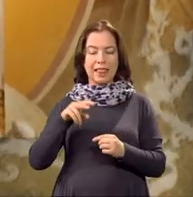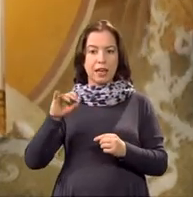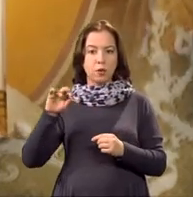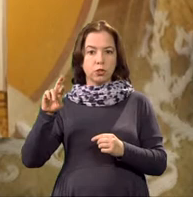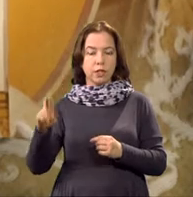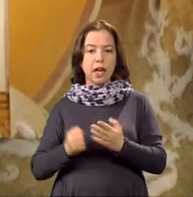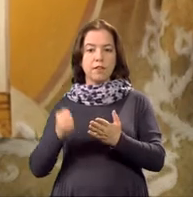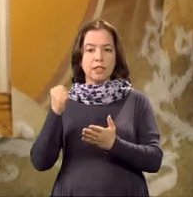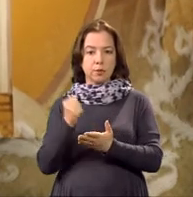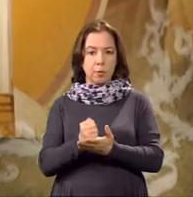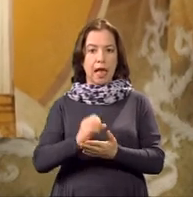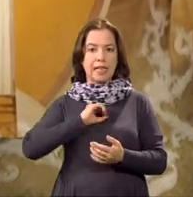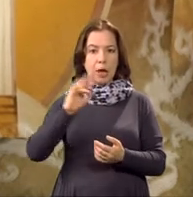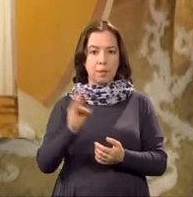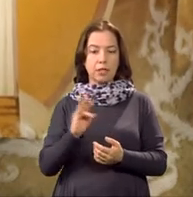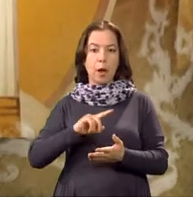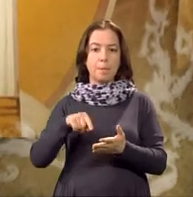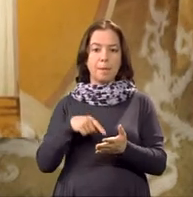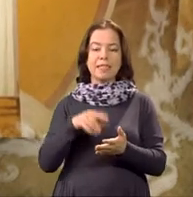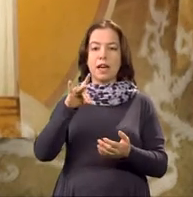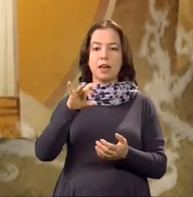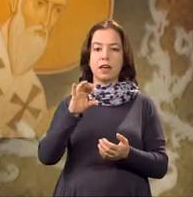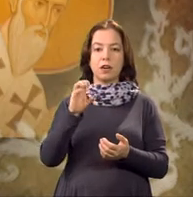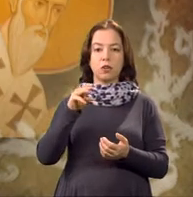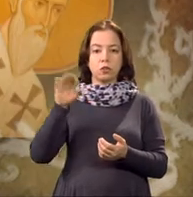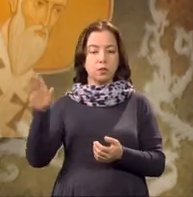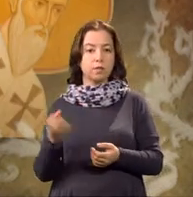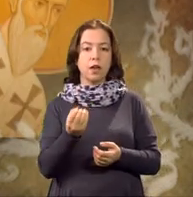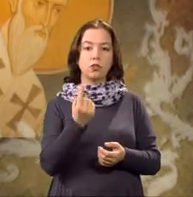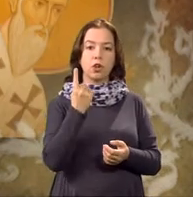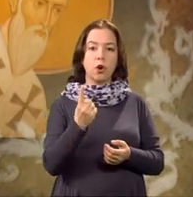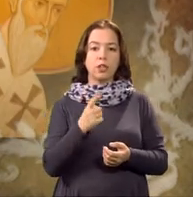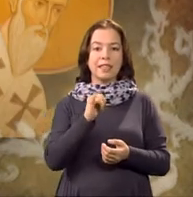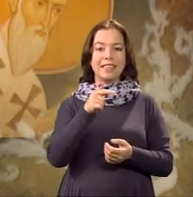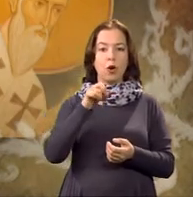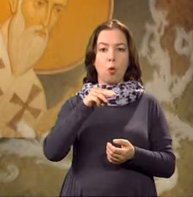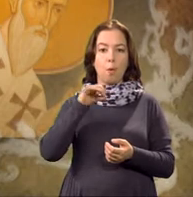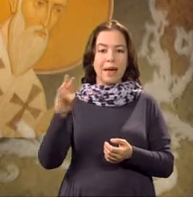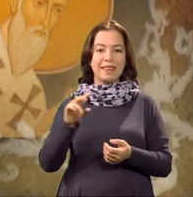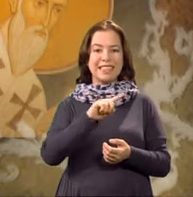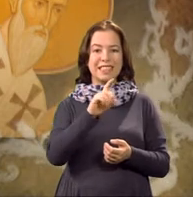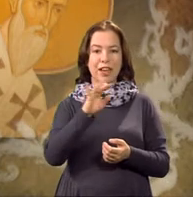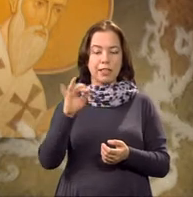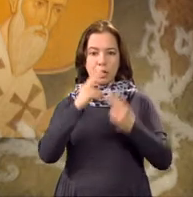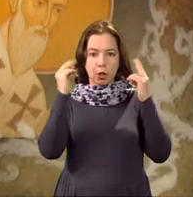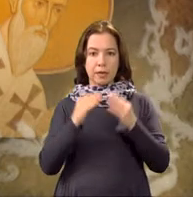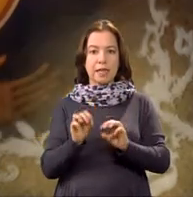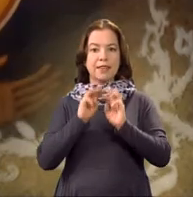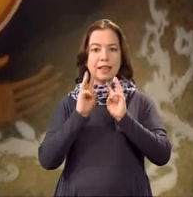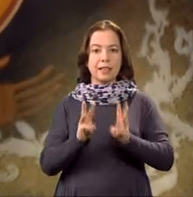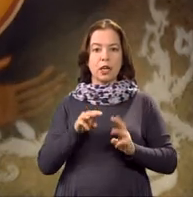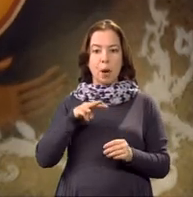Леонтія висвятили на єпископа міста Ростова. Ще один ігумен Звіринецького монастиря, святитель